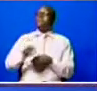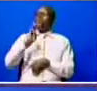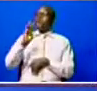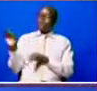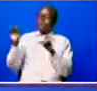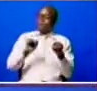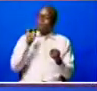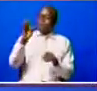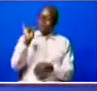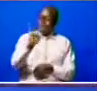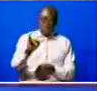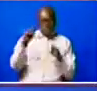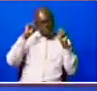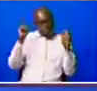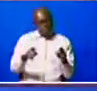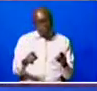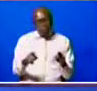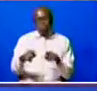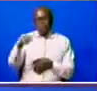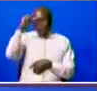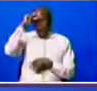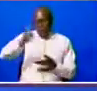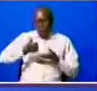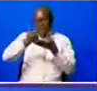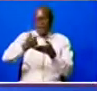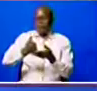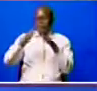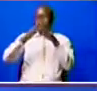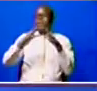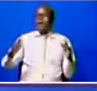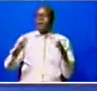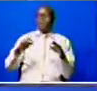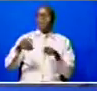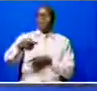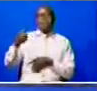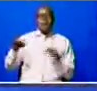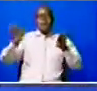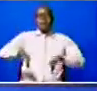yenu. Serikali yasaidia, tunaona hata mlangango umeanguka pile, iko shida mingi sana.